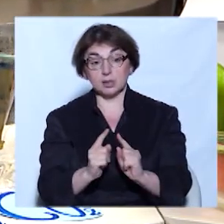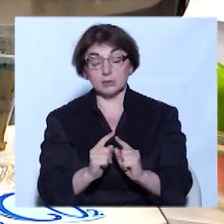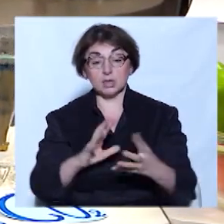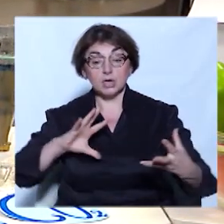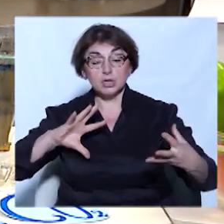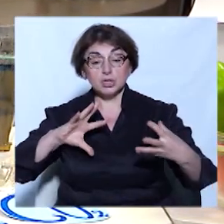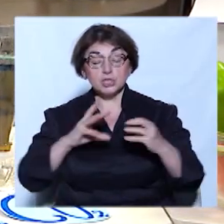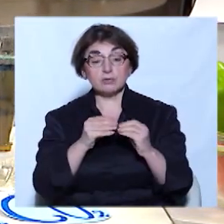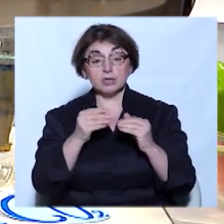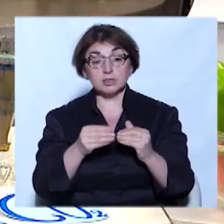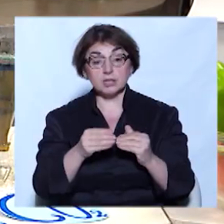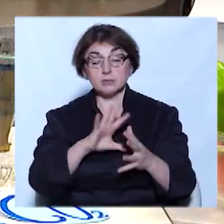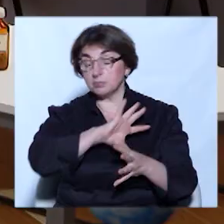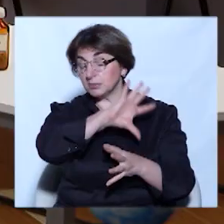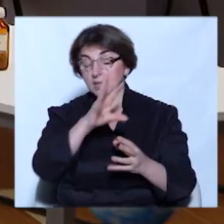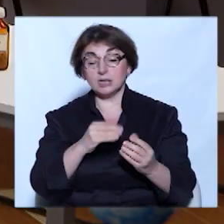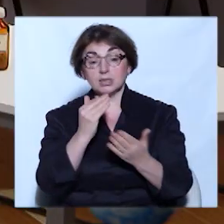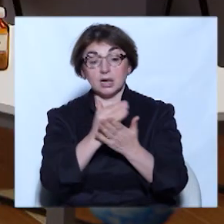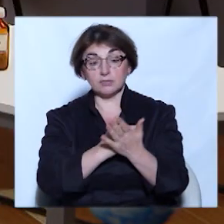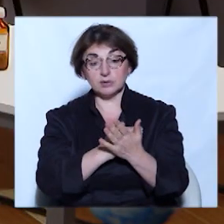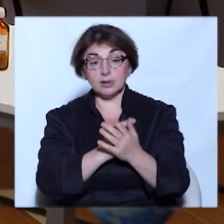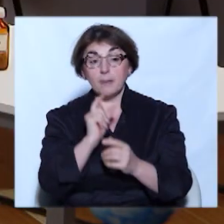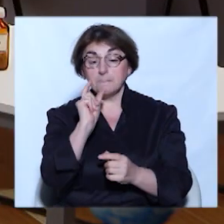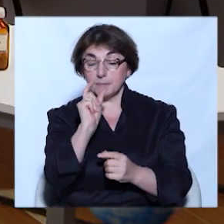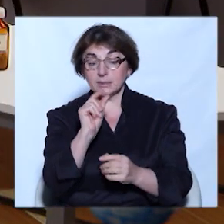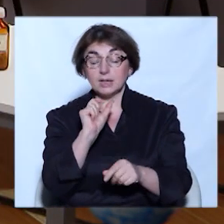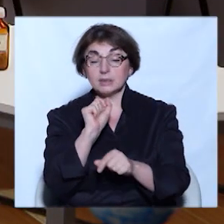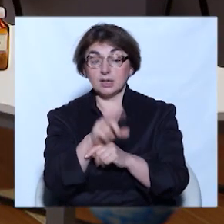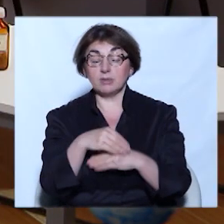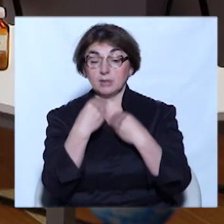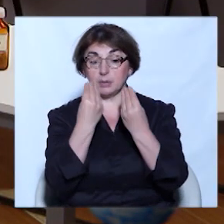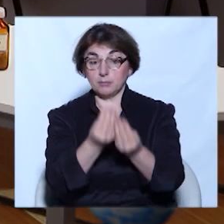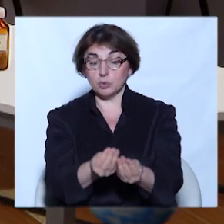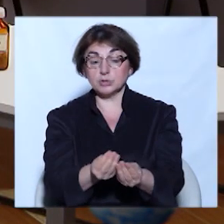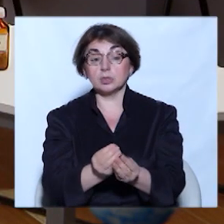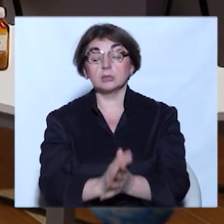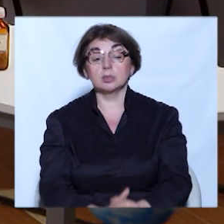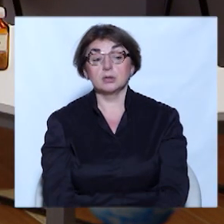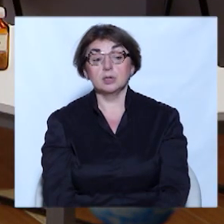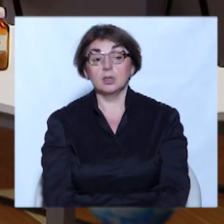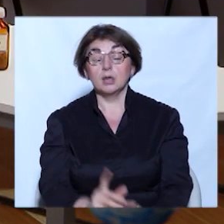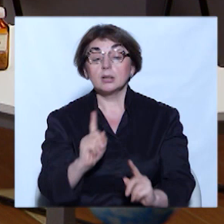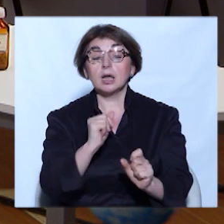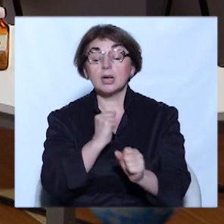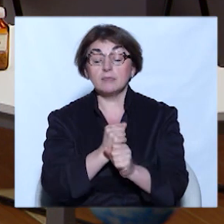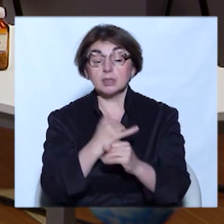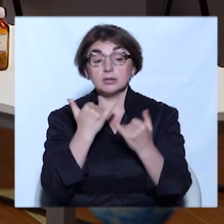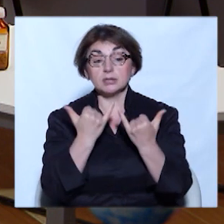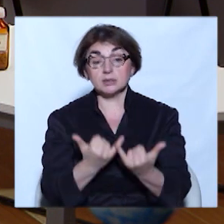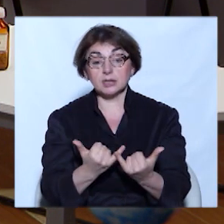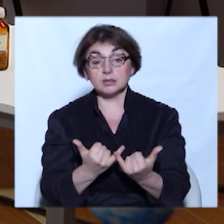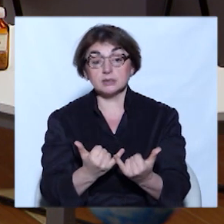ახლა ჯერჯერობით მთელი გაკვეთილი და პატარა დავალებაც მინდა რომ დაგიტოვო ამისთვის, რა გავაკეთეთ დღევანდელ